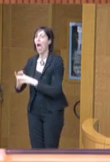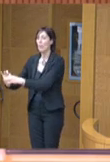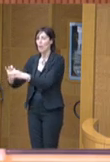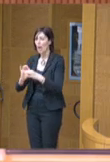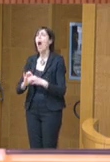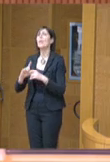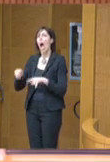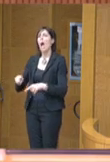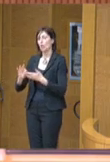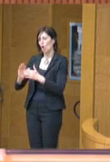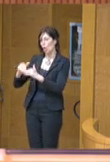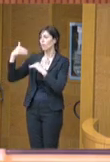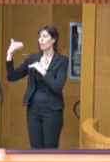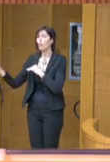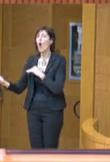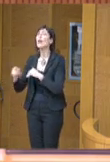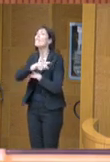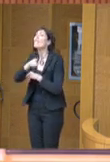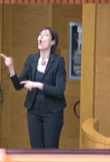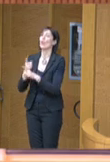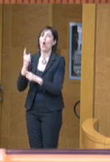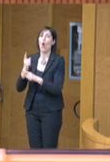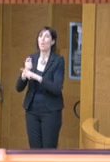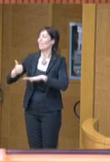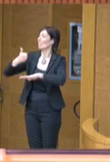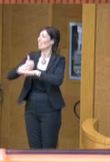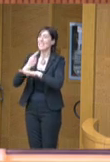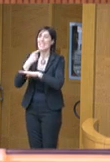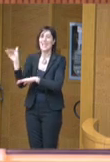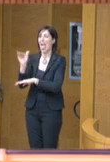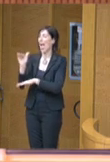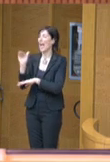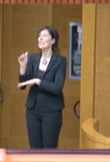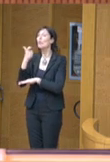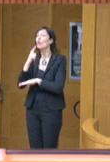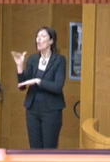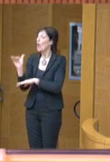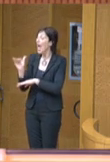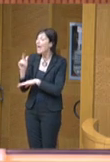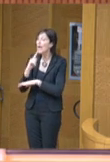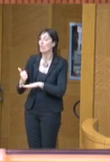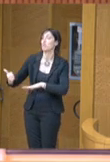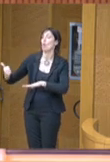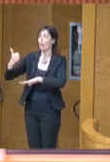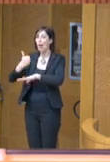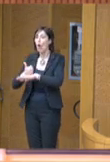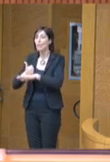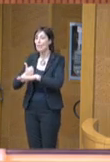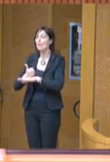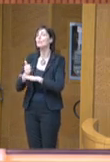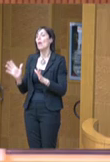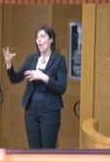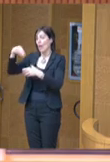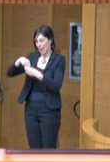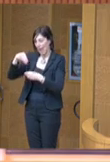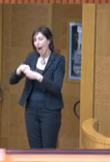fuori dalla scuola, foste voi ragazzi, perché voi siete i protagonisti dentro alle classi e dentro il vostro percorso